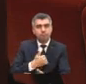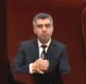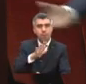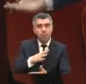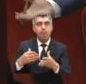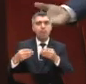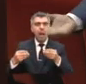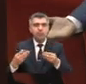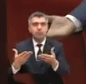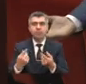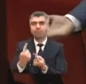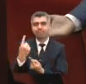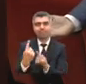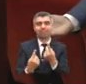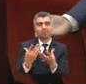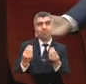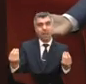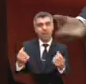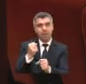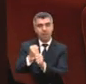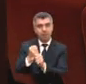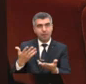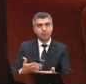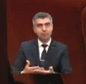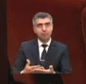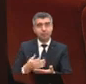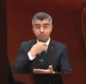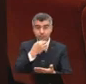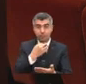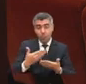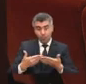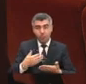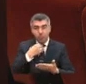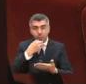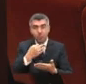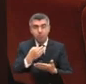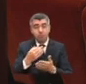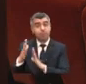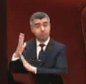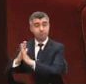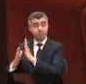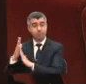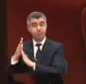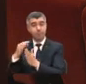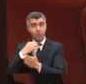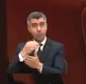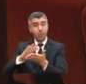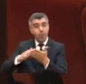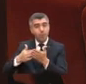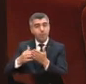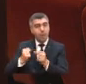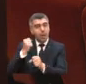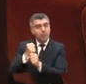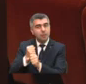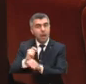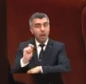مراكش. هذا الشيء اللي كنشتغلوا. ما غاديش تجي تقول لي رجع، راه قلت لك رجع الى ما يفعل في